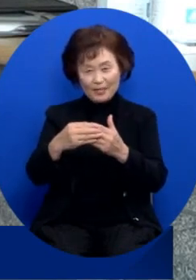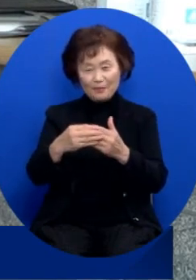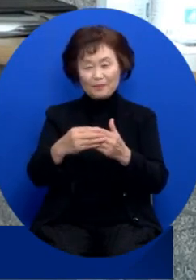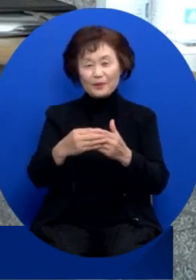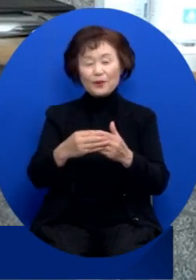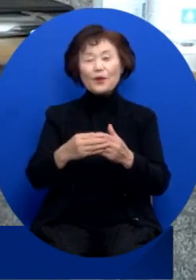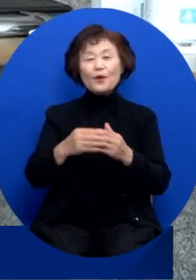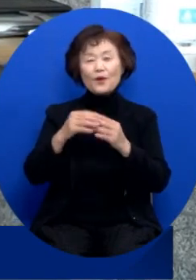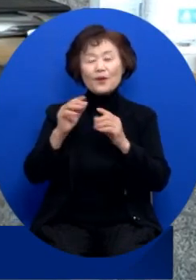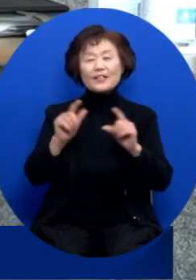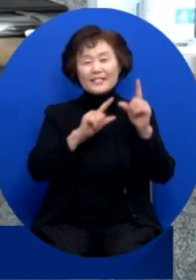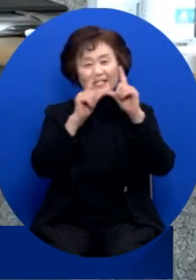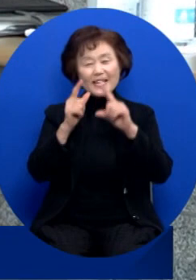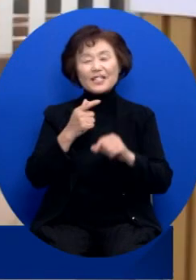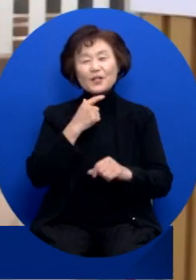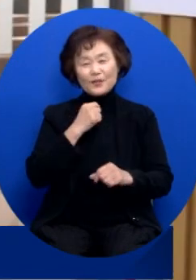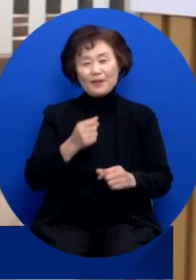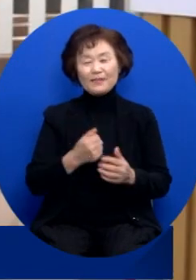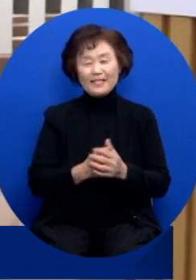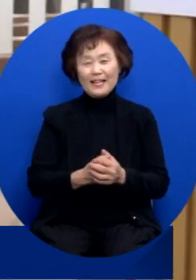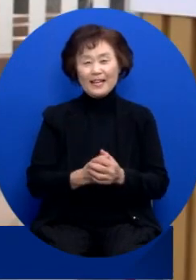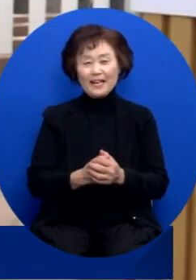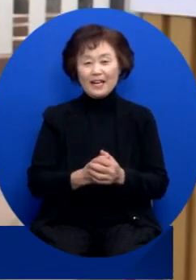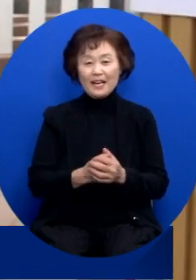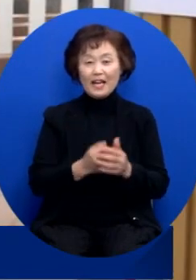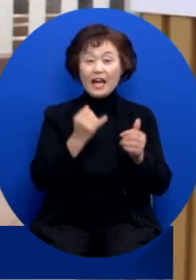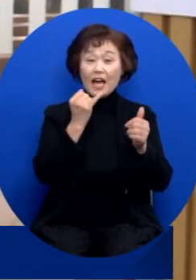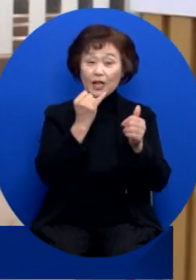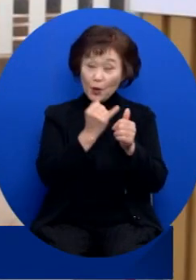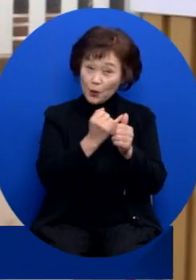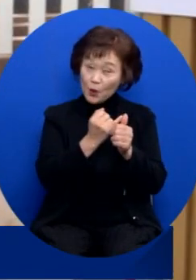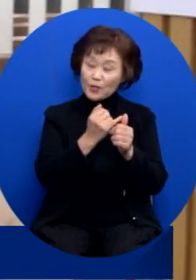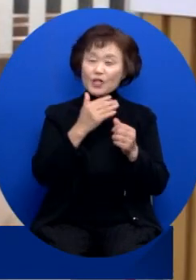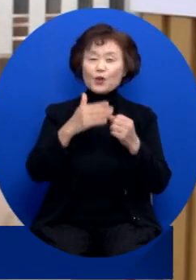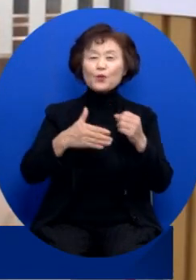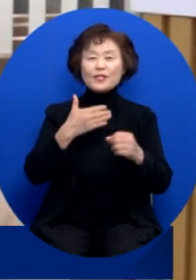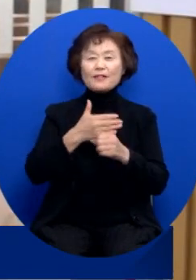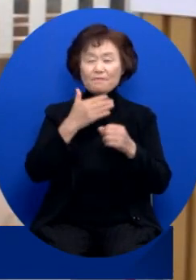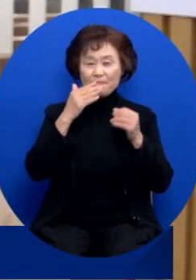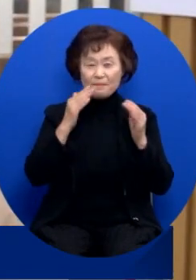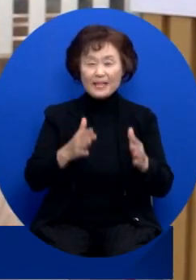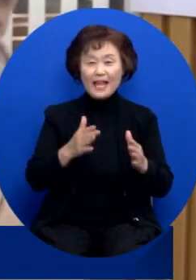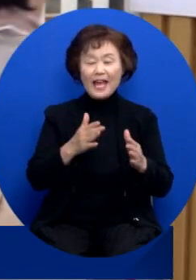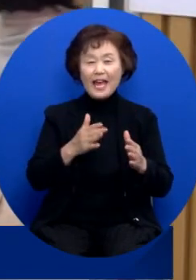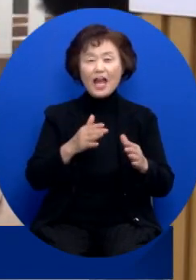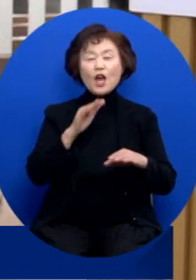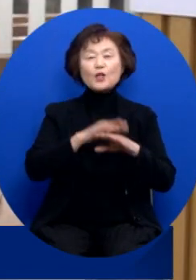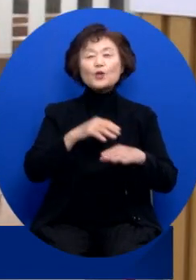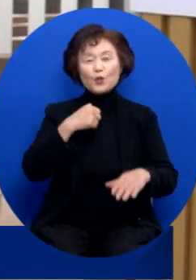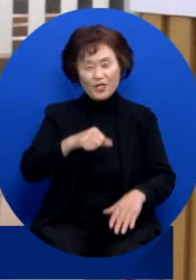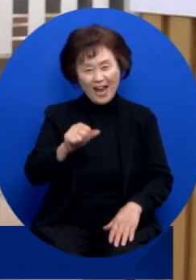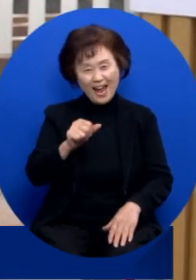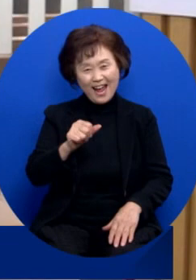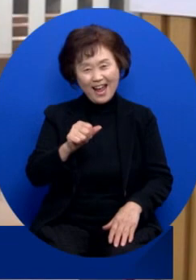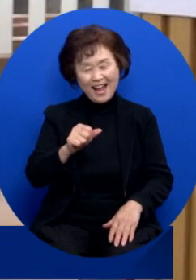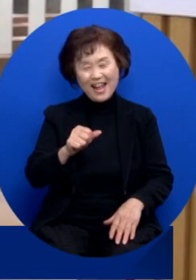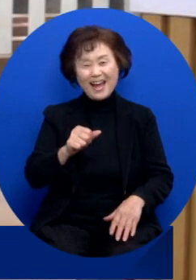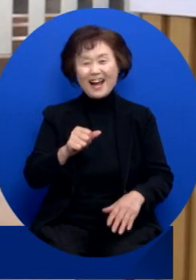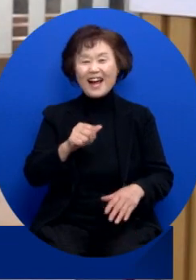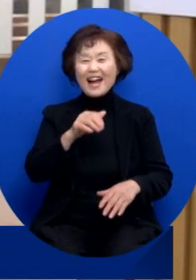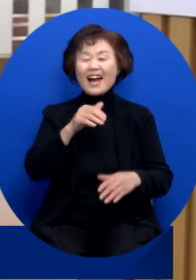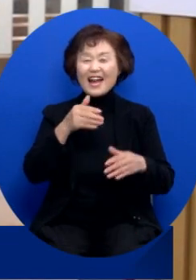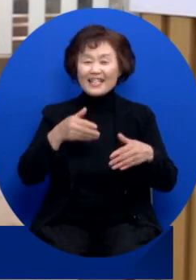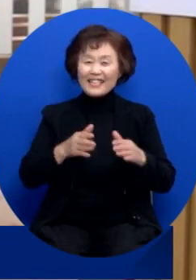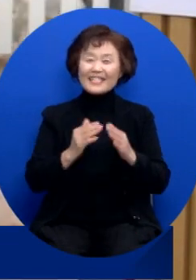인도하심으로 그렇게 보냈으면 합니다. 결혼한 지 9년 만에 귀한 손자를 얻었어요. 올 2024년도 그런